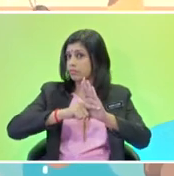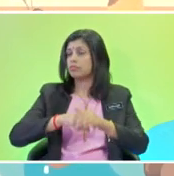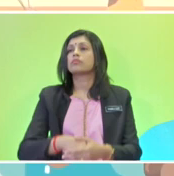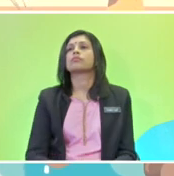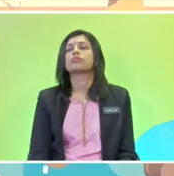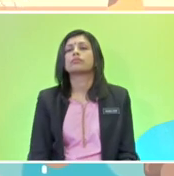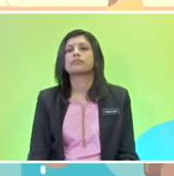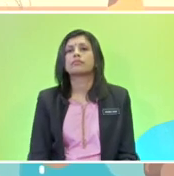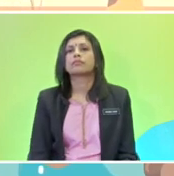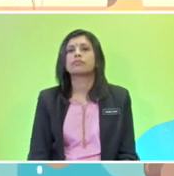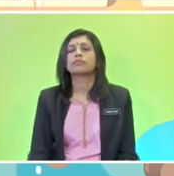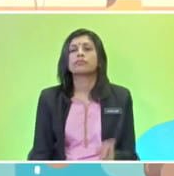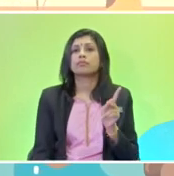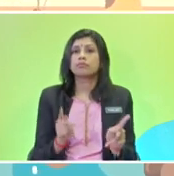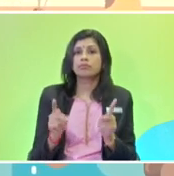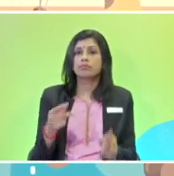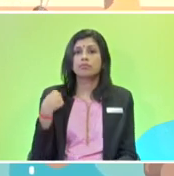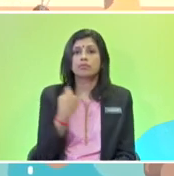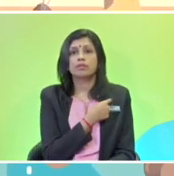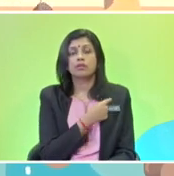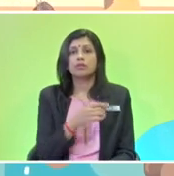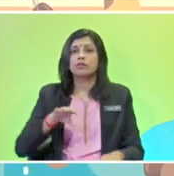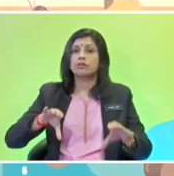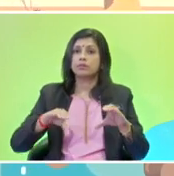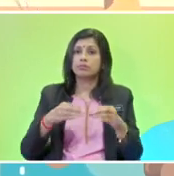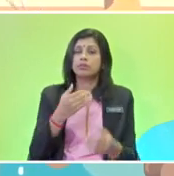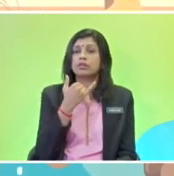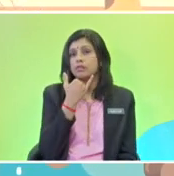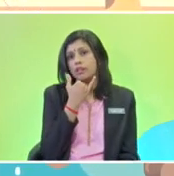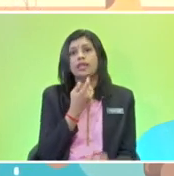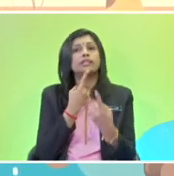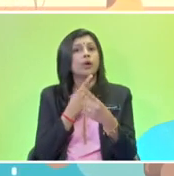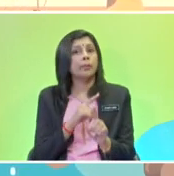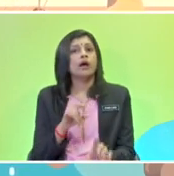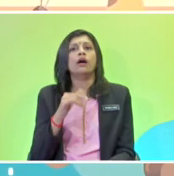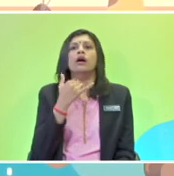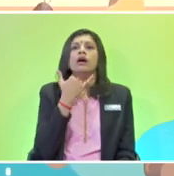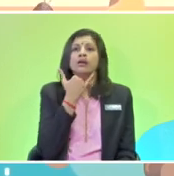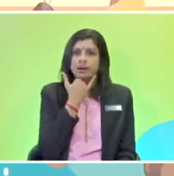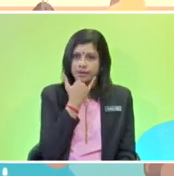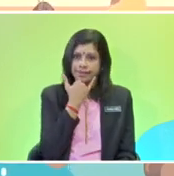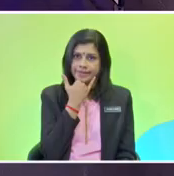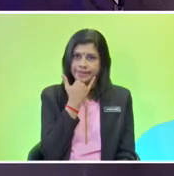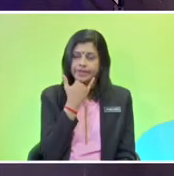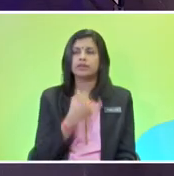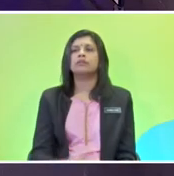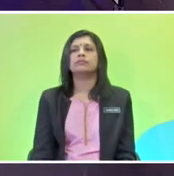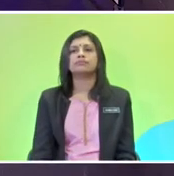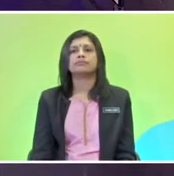Jadi bila kita tak dapat buat yang betul, jawapan mesti salah. Okey. Jadi sebab dia libatkan dua